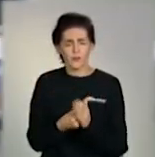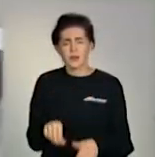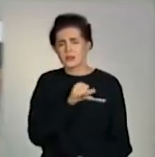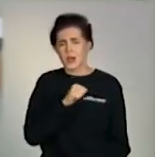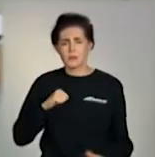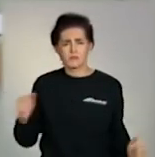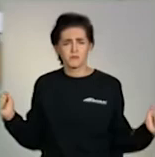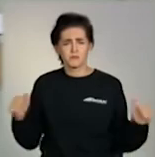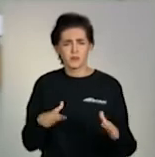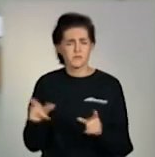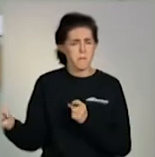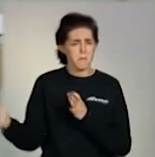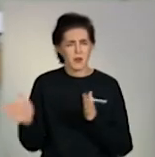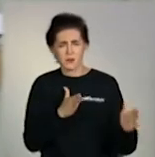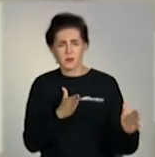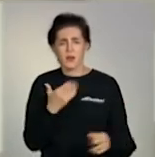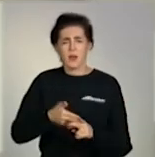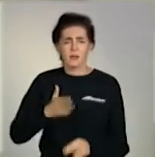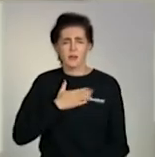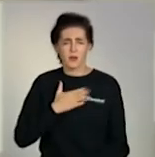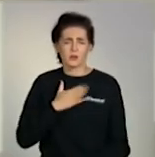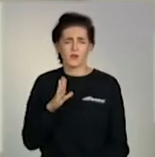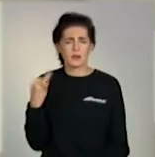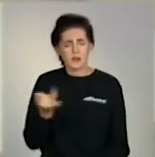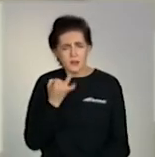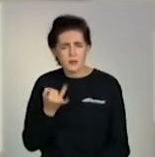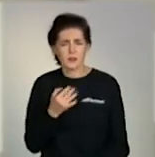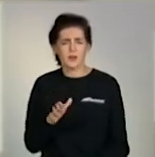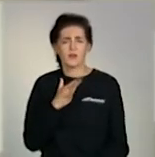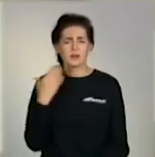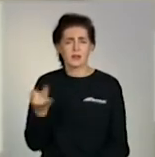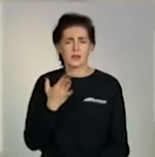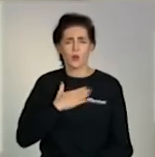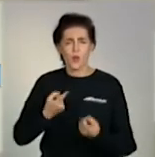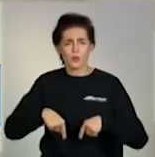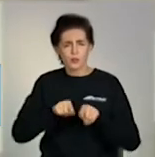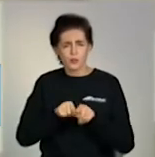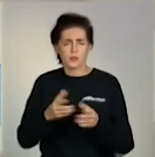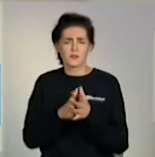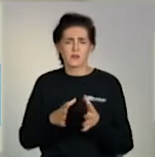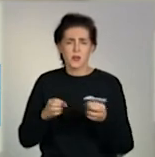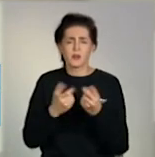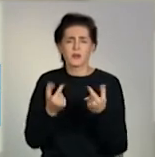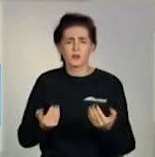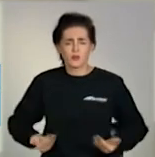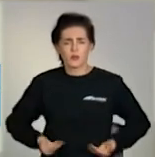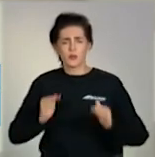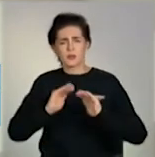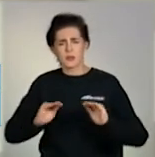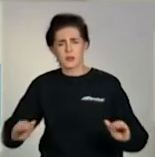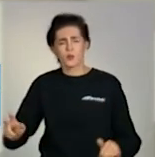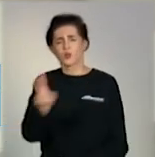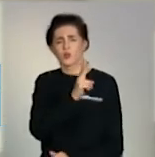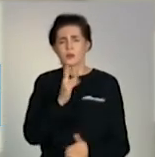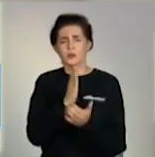в обов'язковому порядку. І це в наших інтересах, в інтересах нашого суспільства, в інтересах сім'ї, в яких живуть діти, у яких